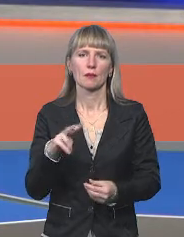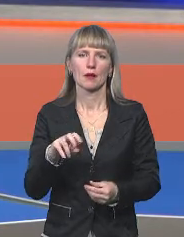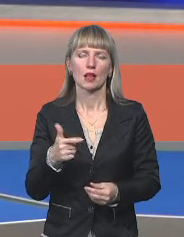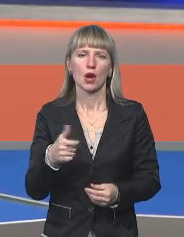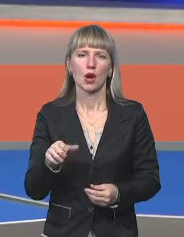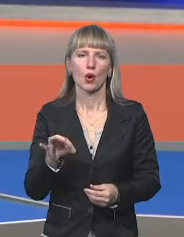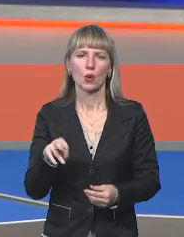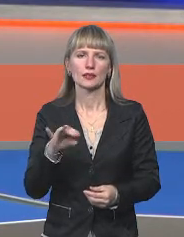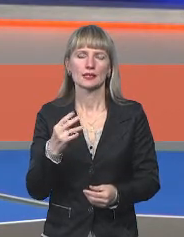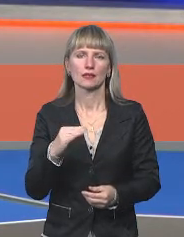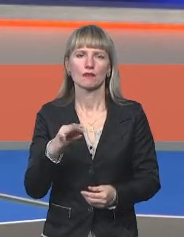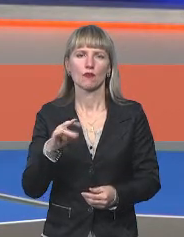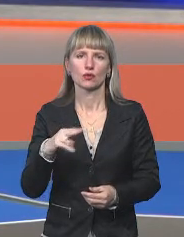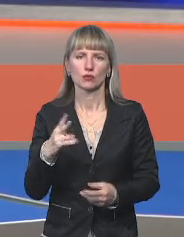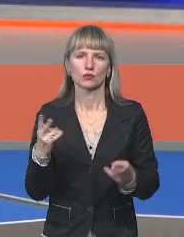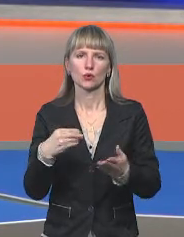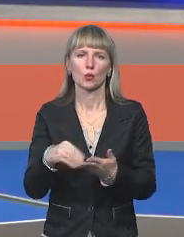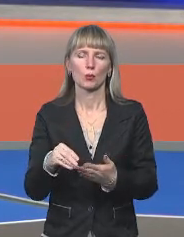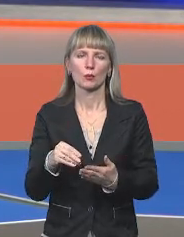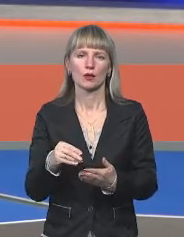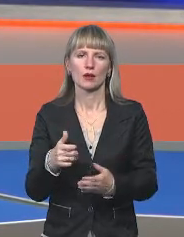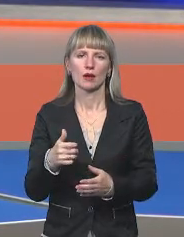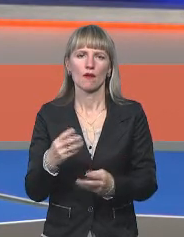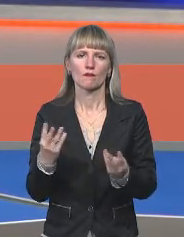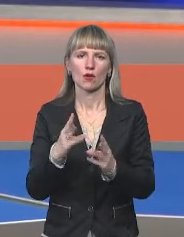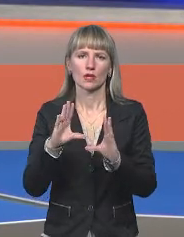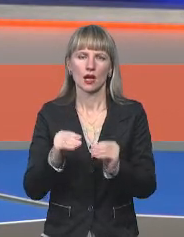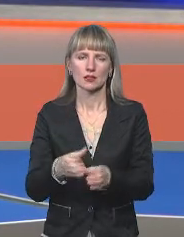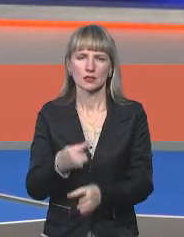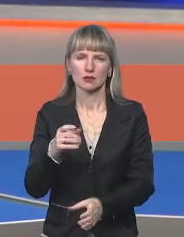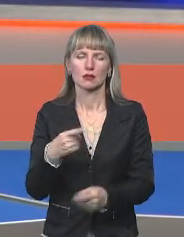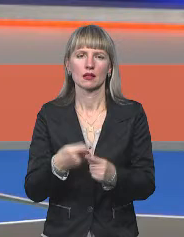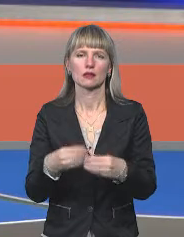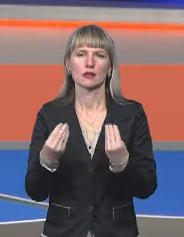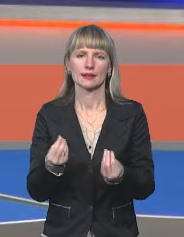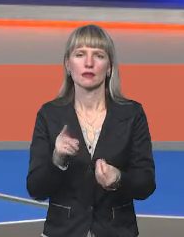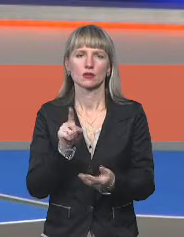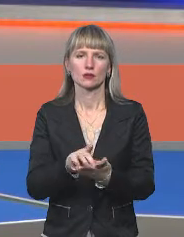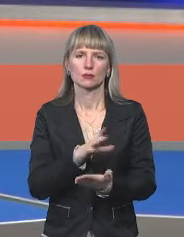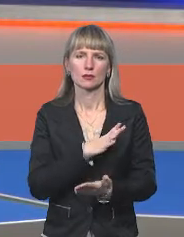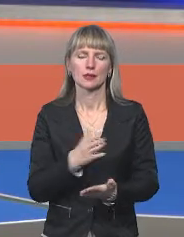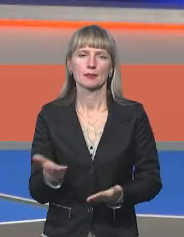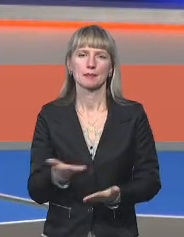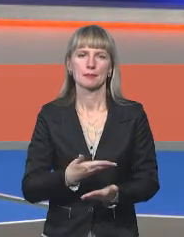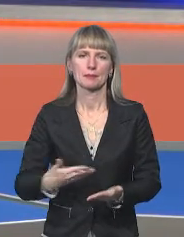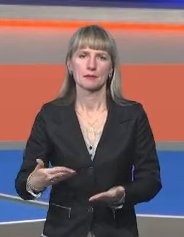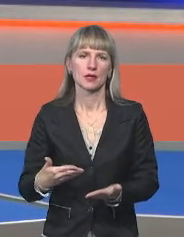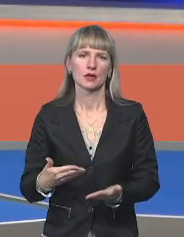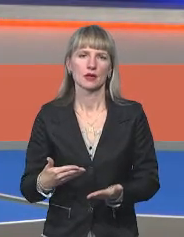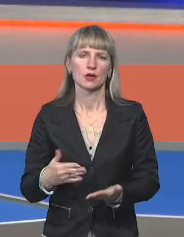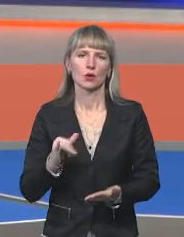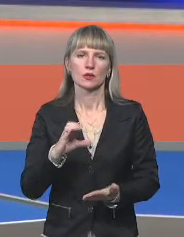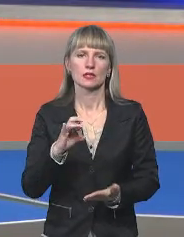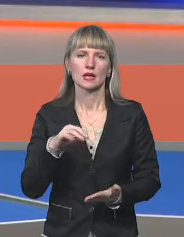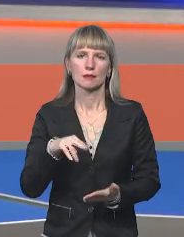треба вогнегасники придбати чи заправити, то на це виділено кошти, і вони мають бути. Хоча ми у